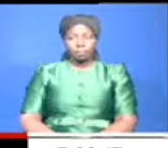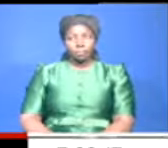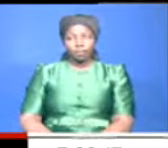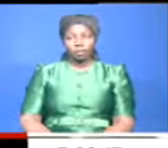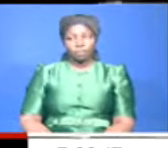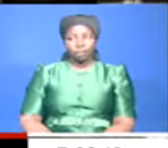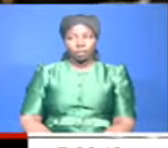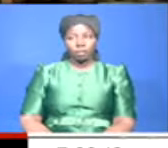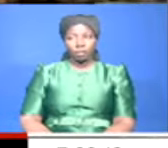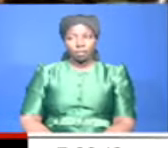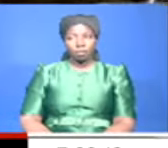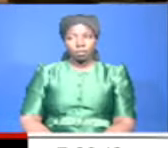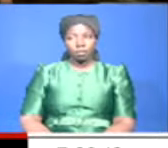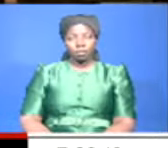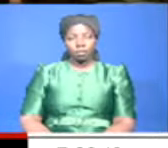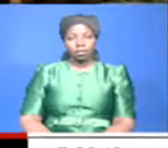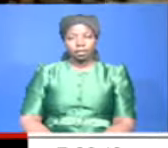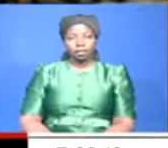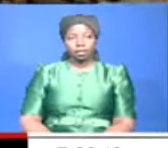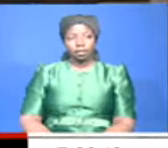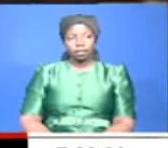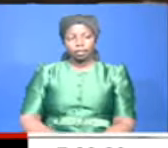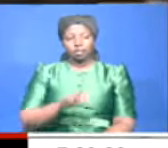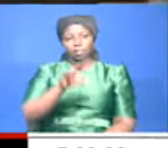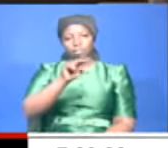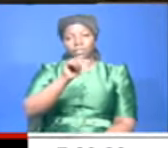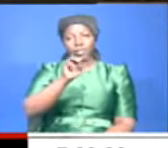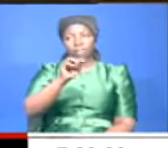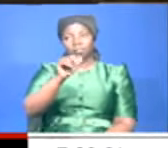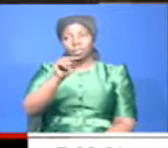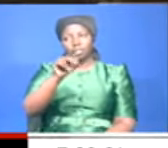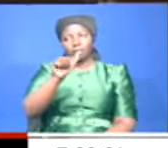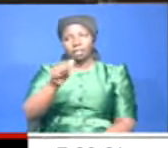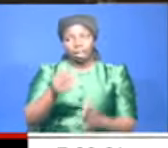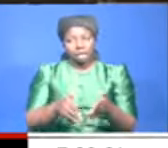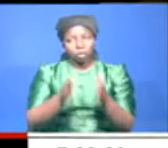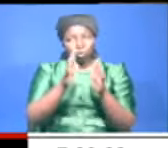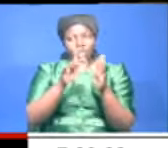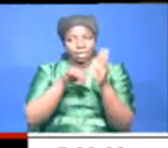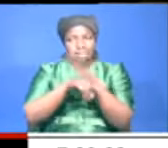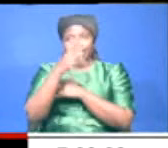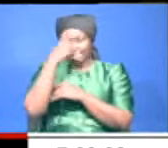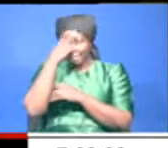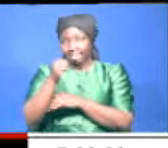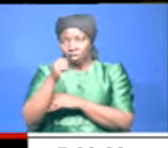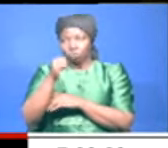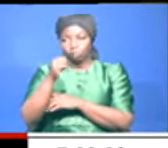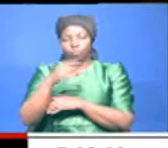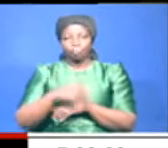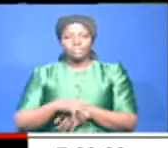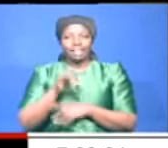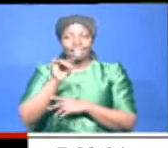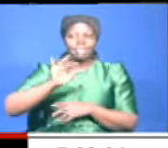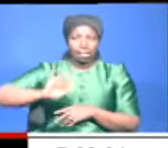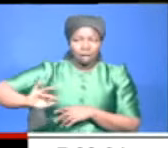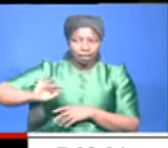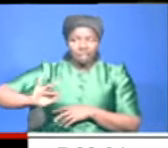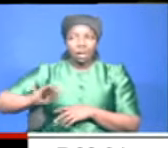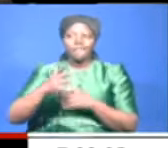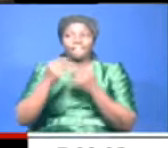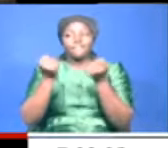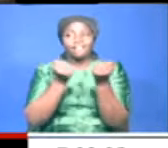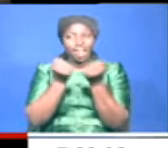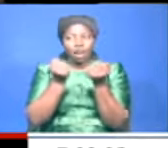Barabara kuu ya Namanga viungani mwa mji wa Kajiado, haya ndiyo mabaki ya pikipiki na trailer zilizohusika